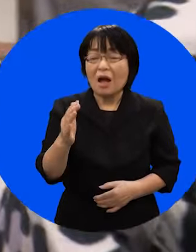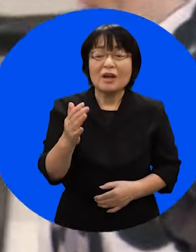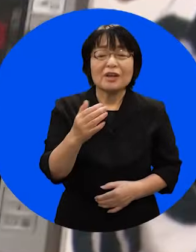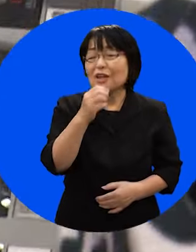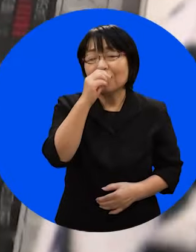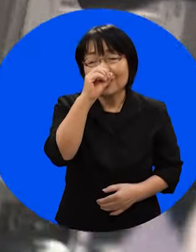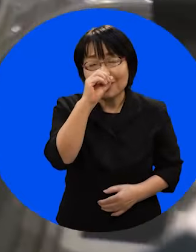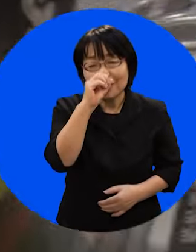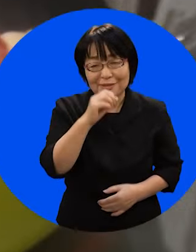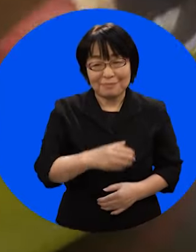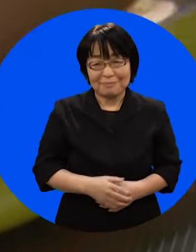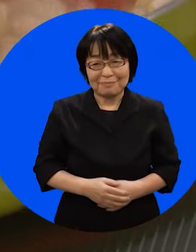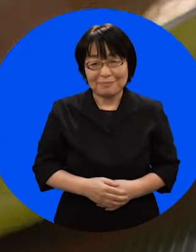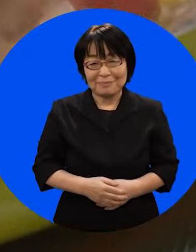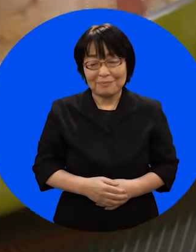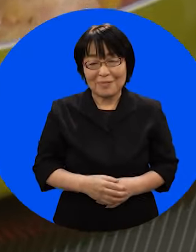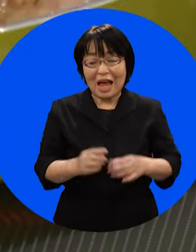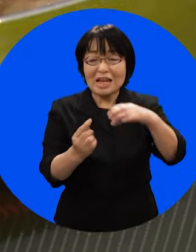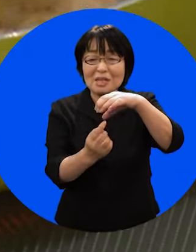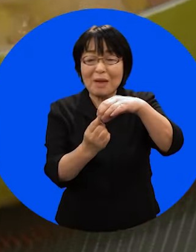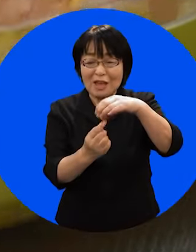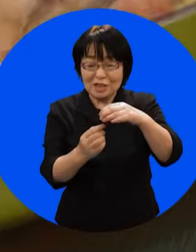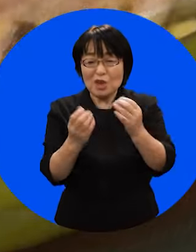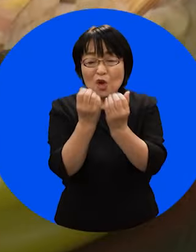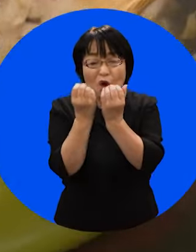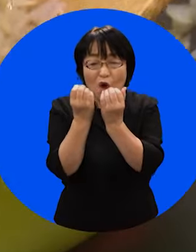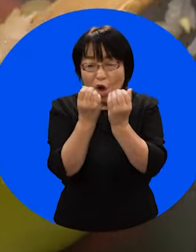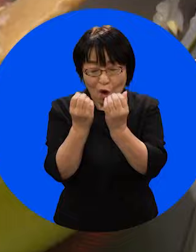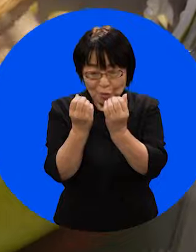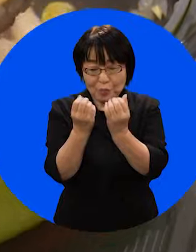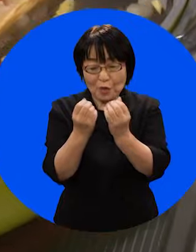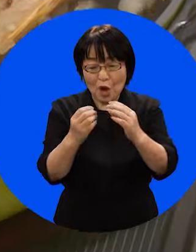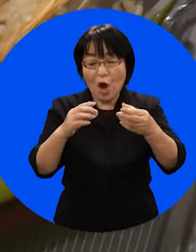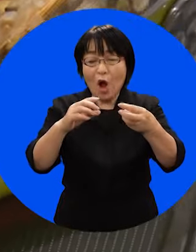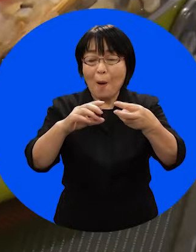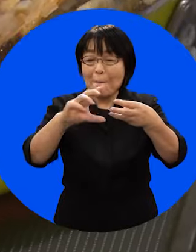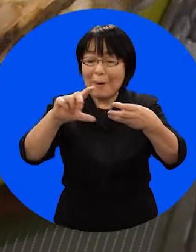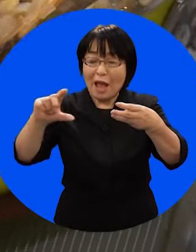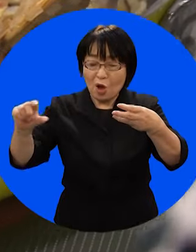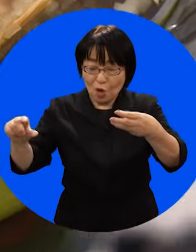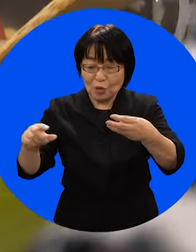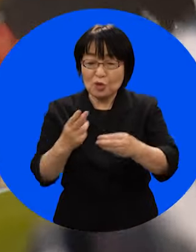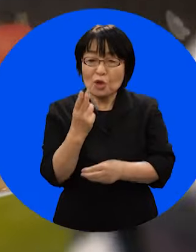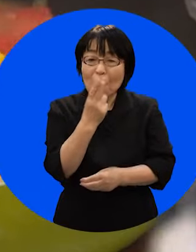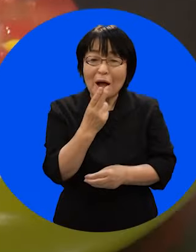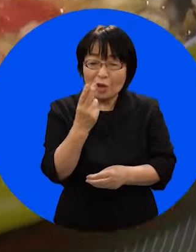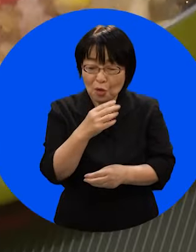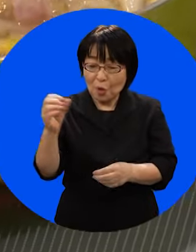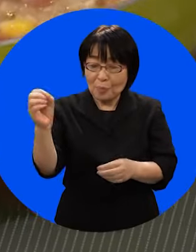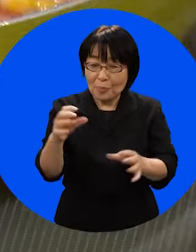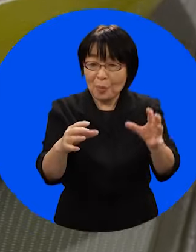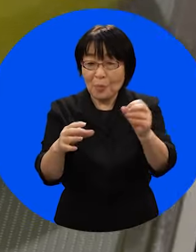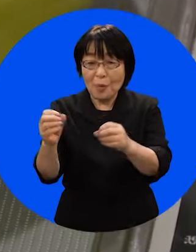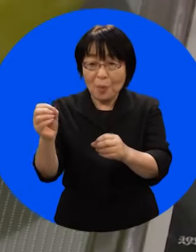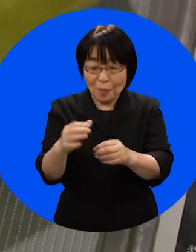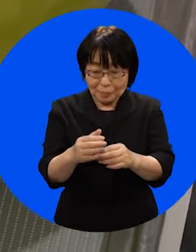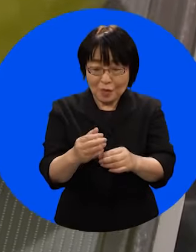しめじにコーン、ベーコン、トマトなどの具材を投入したら、先ほどのホエーを加えます。